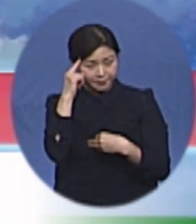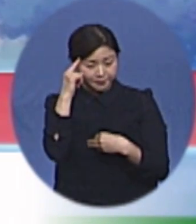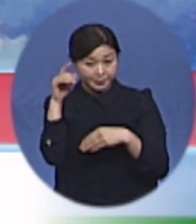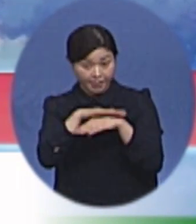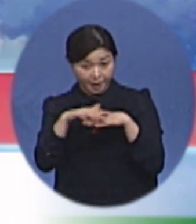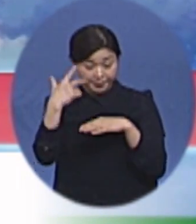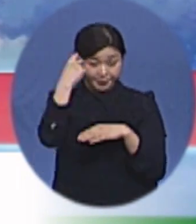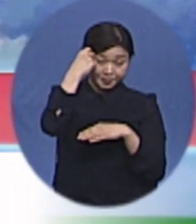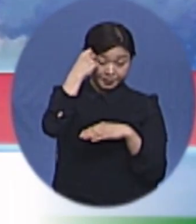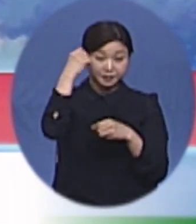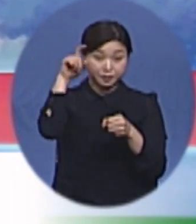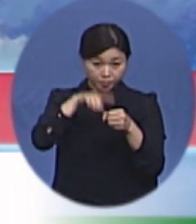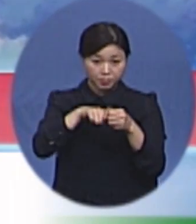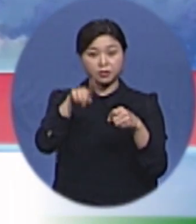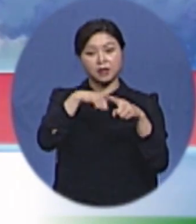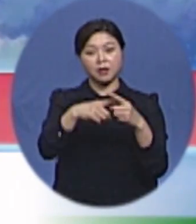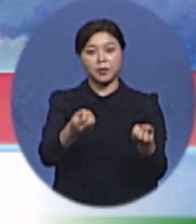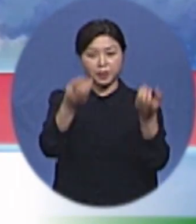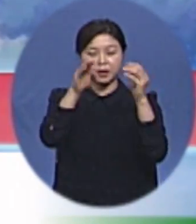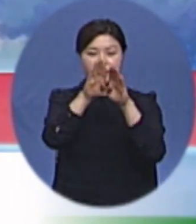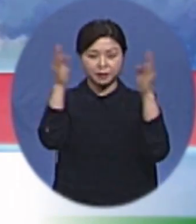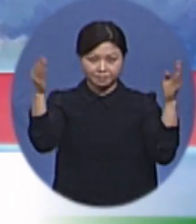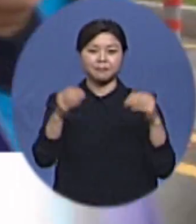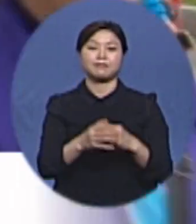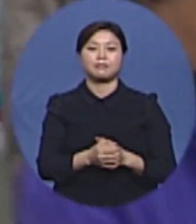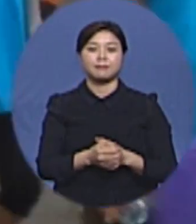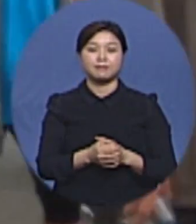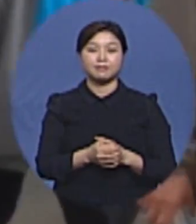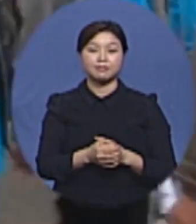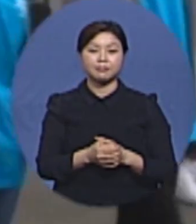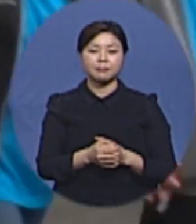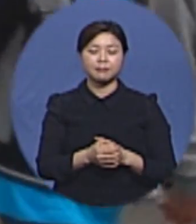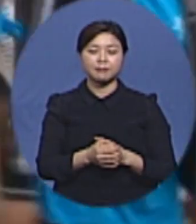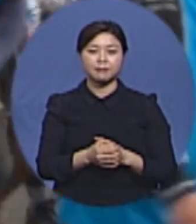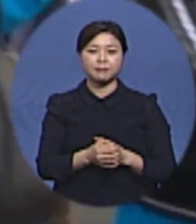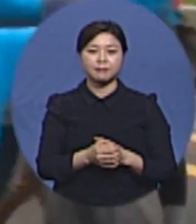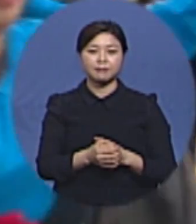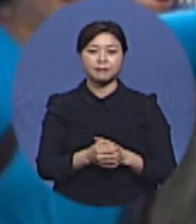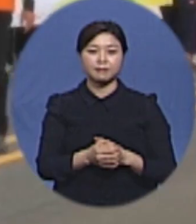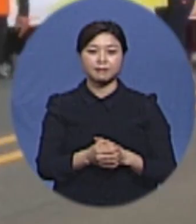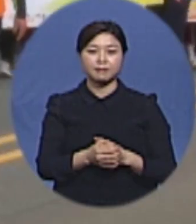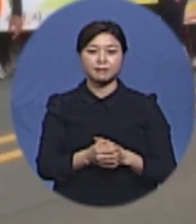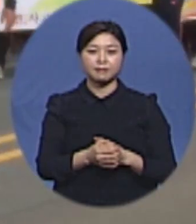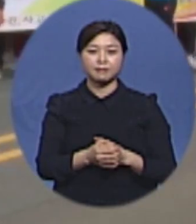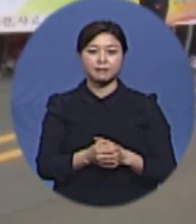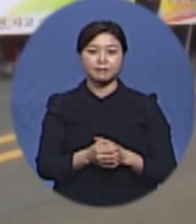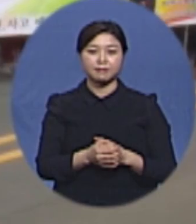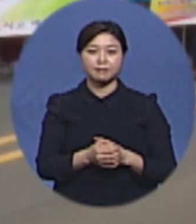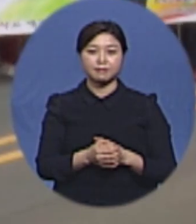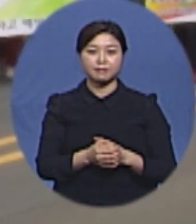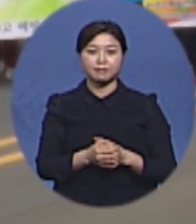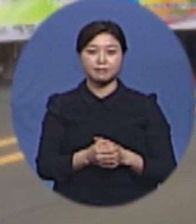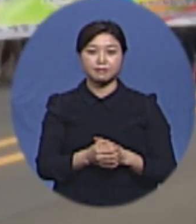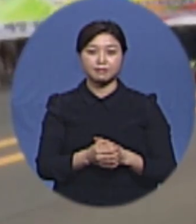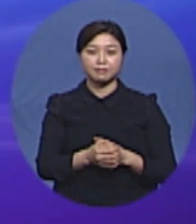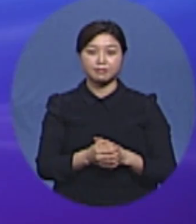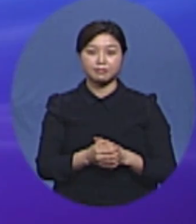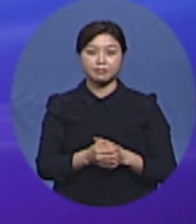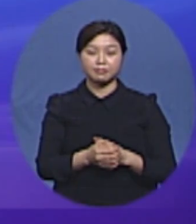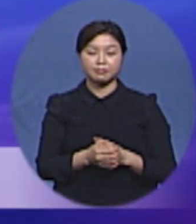고취시키고자 이런 대회를 개최하게 되었습니다. 복지TV 뉴스 김수영입니다.